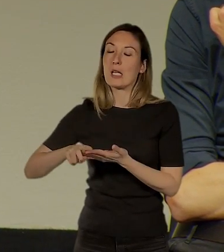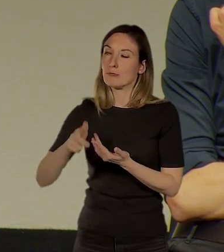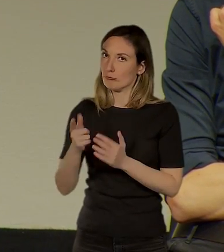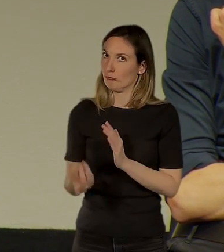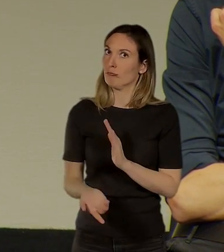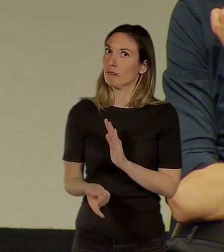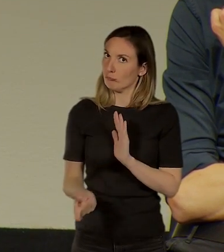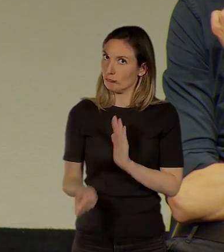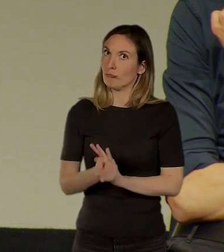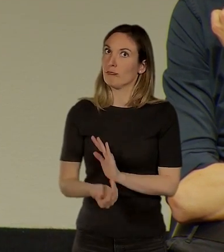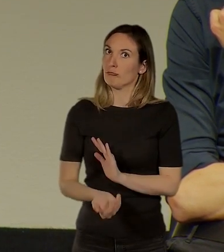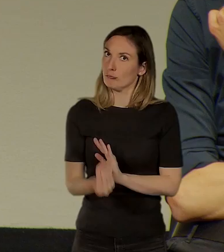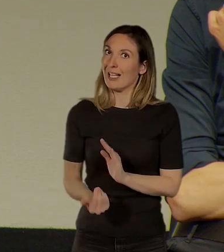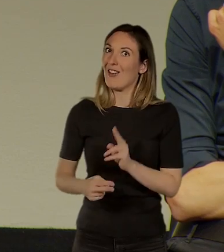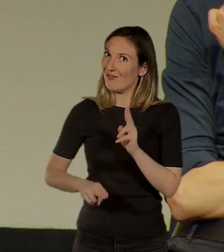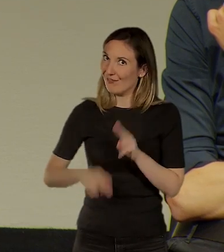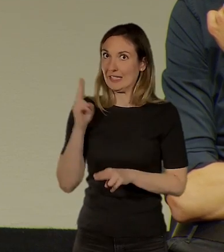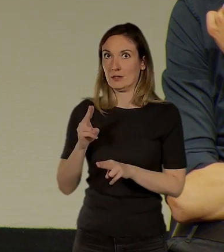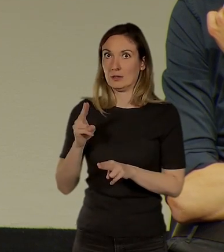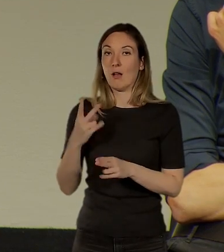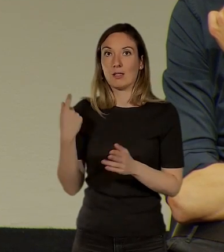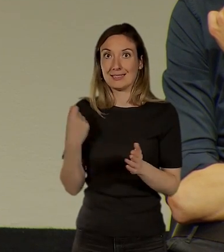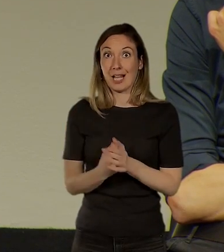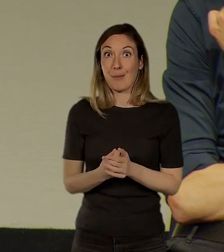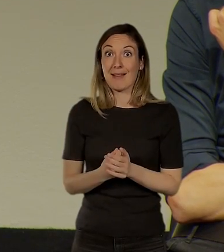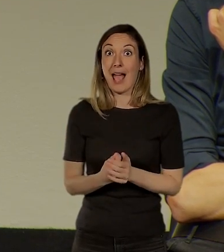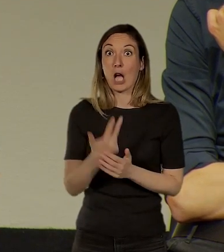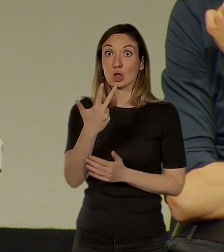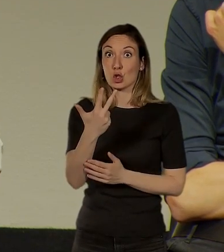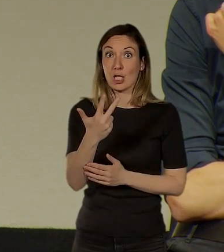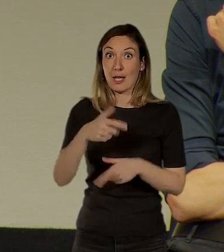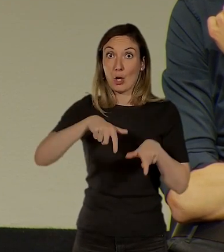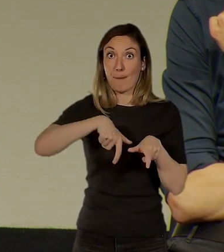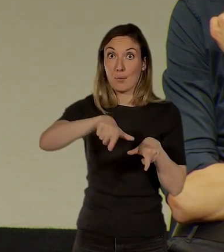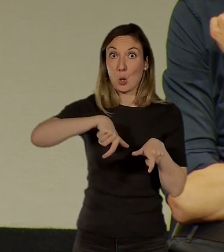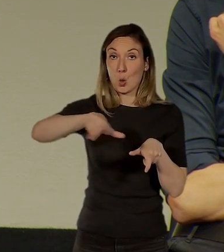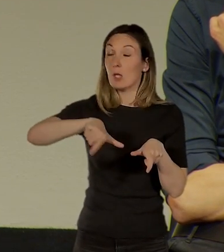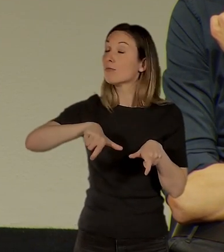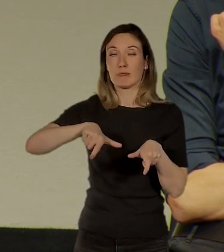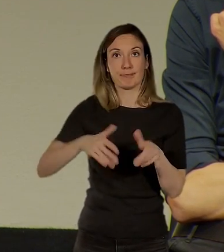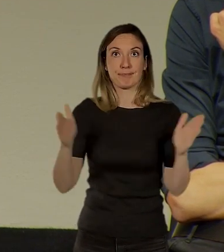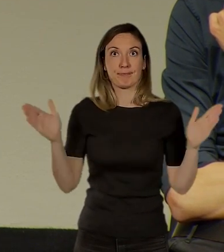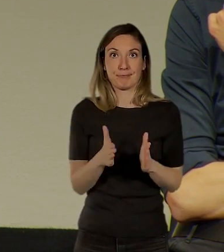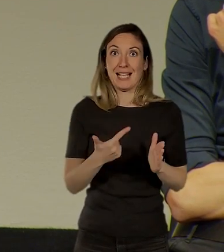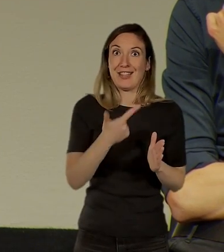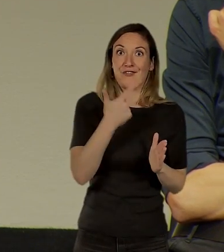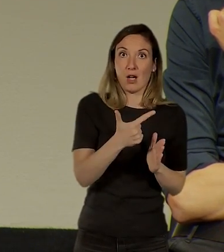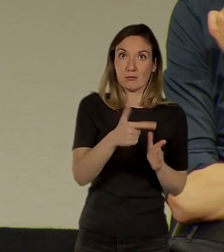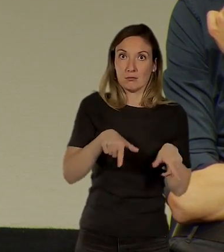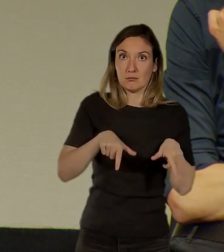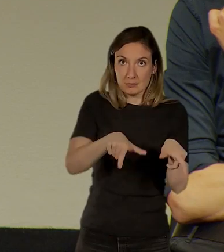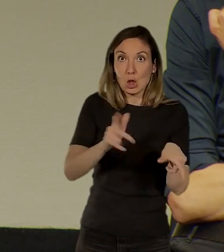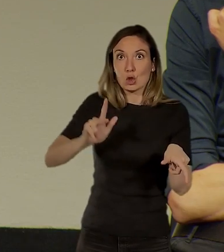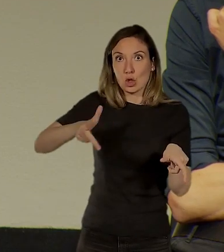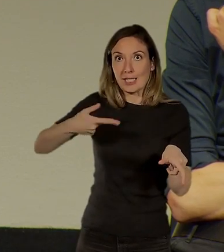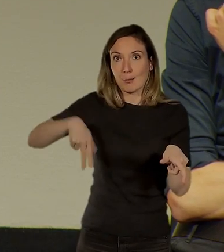ten jeden z těch tří pruhů. A ten jeden z těch tří pruhů, to je ten pruh, co je dneska odbočovací, který je vlastně protažen